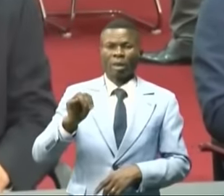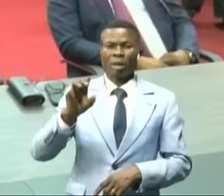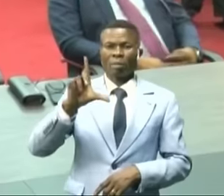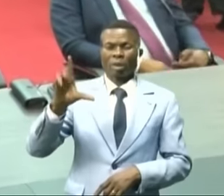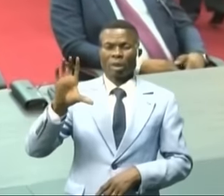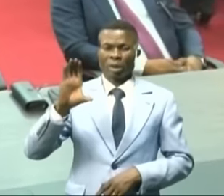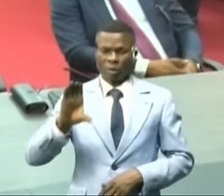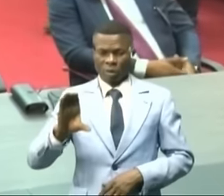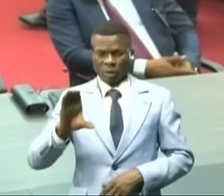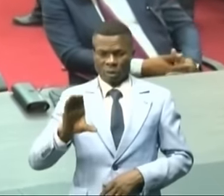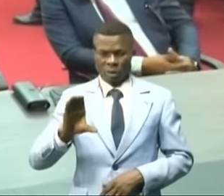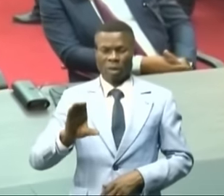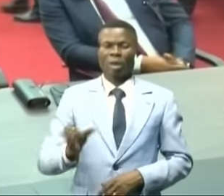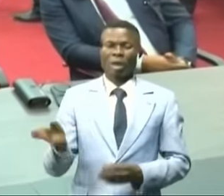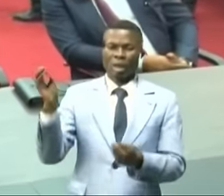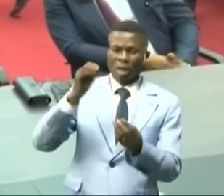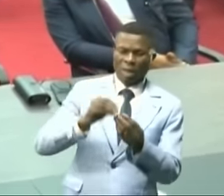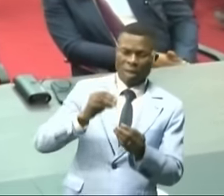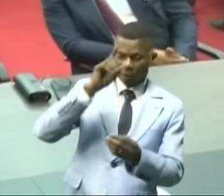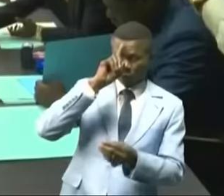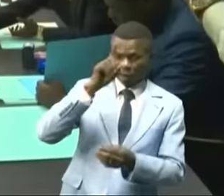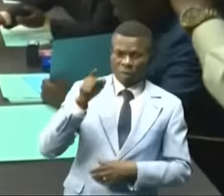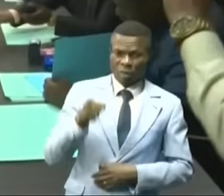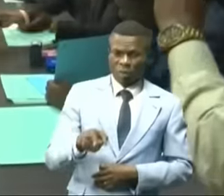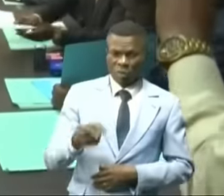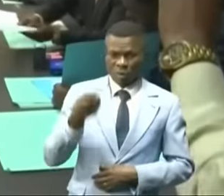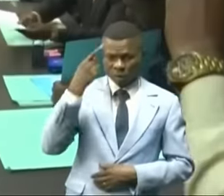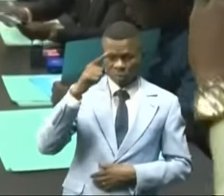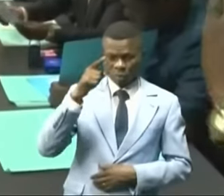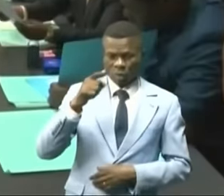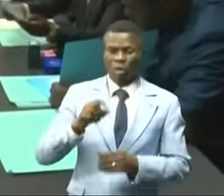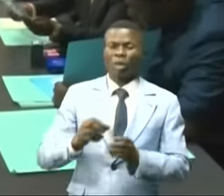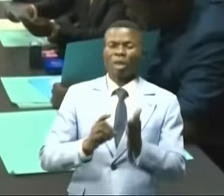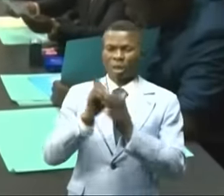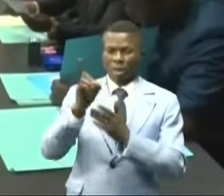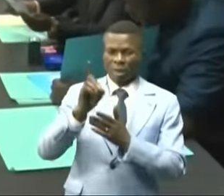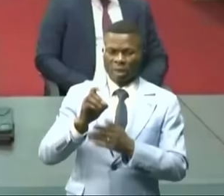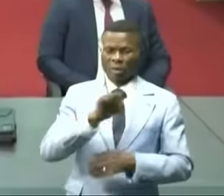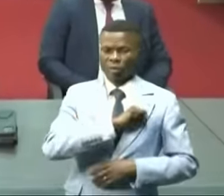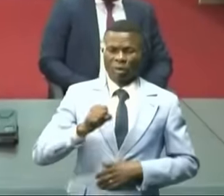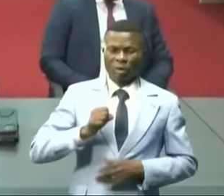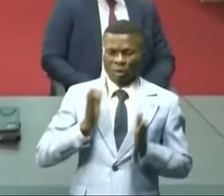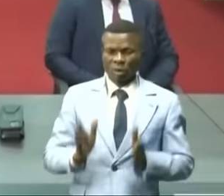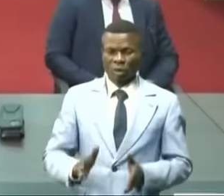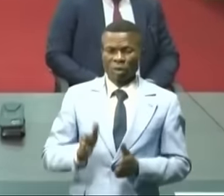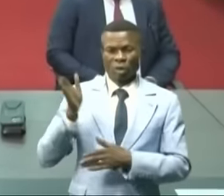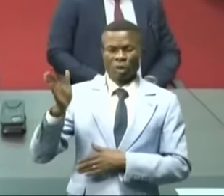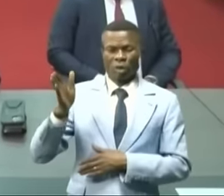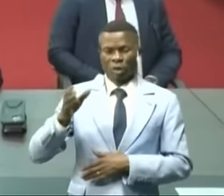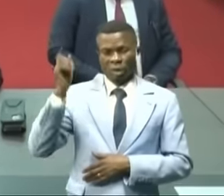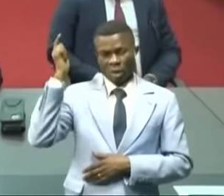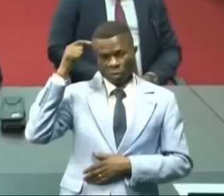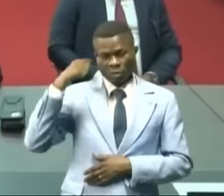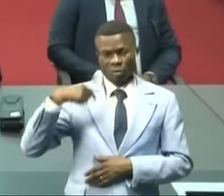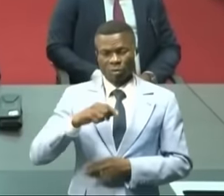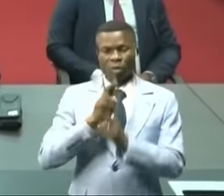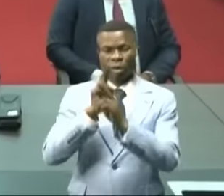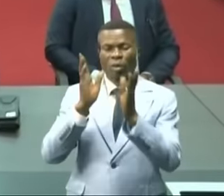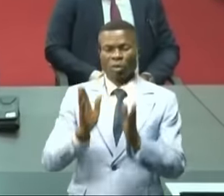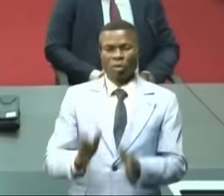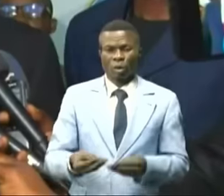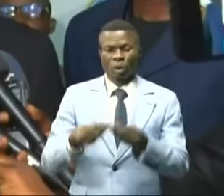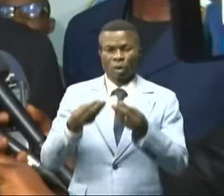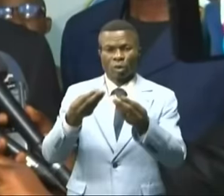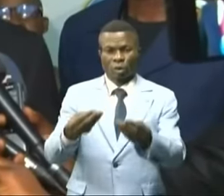compte mettre en contribution son expérience pour les rayonnements de la Chambre des sages. En tant que rapporteur, nous allons apporter